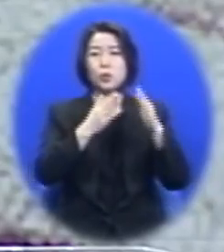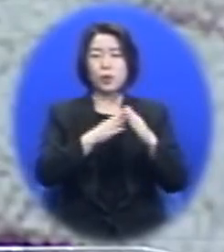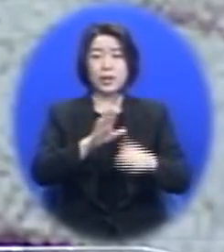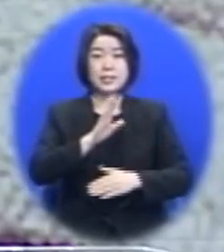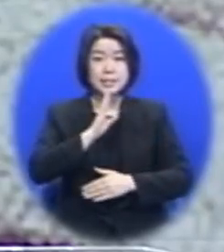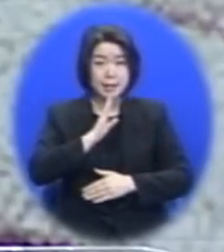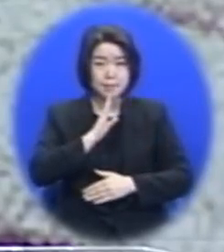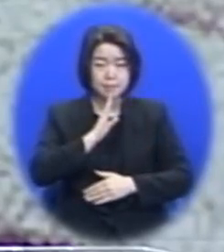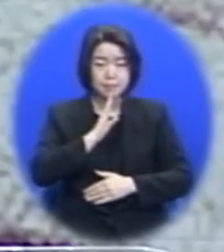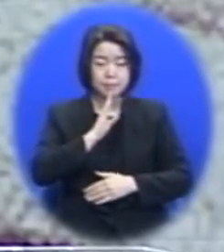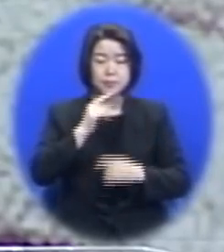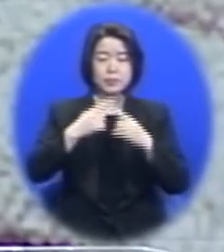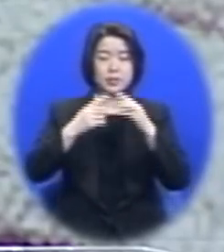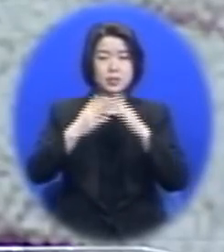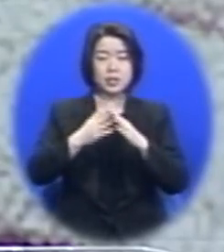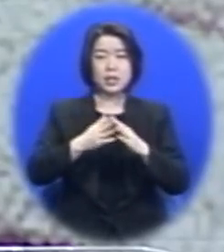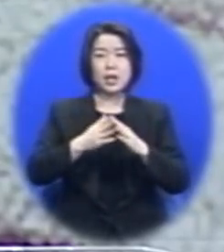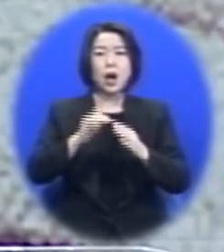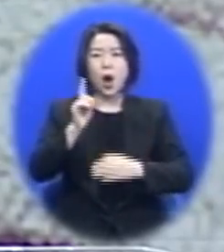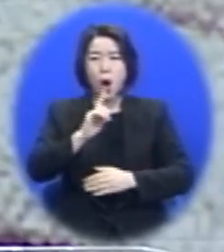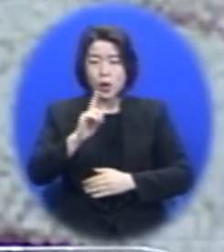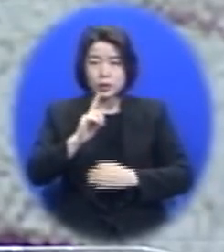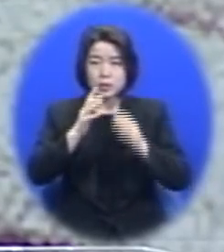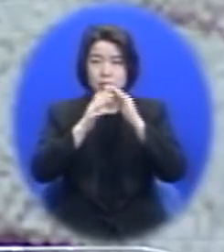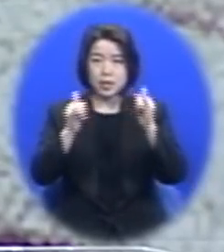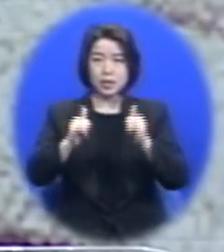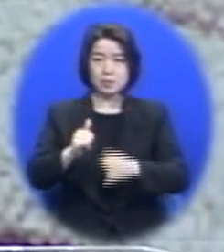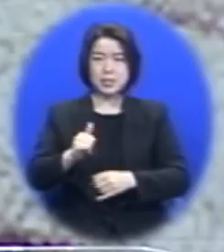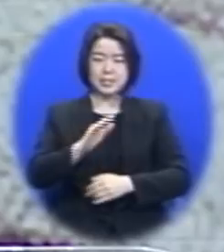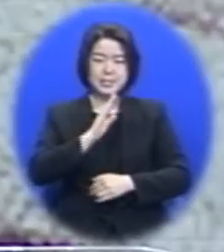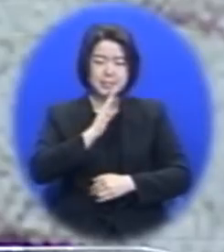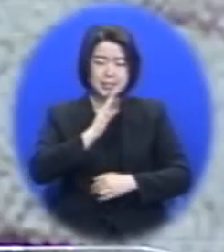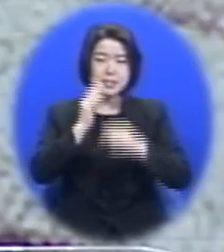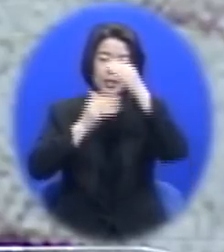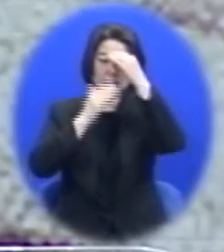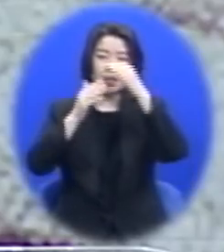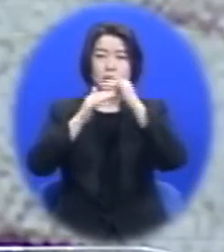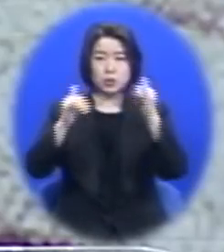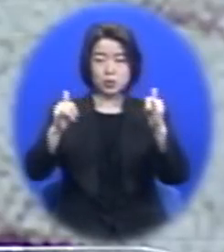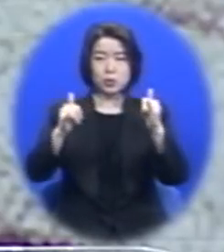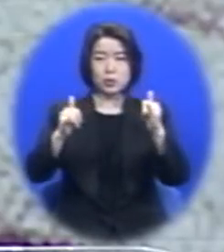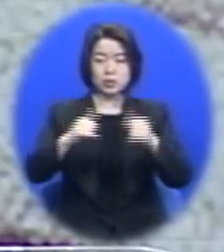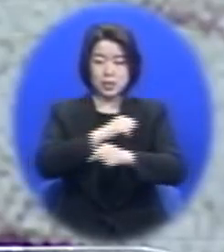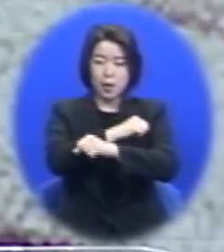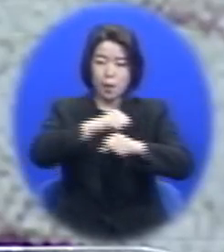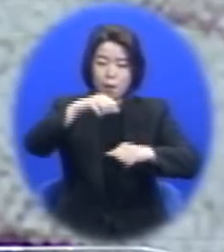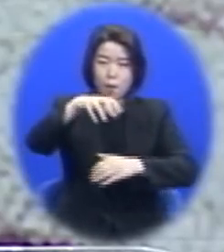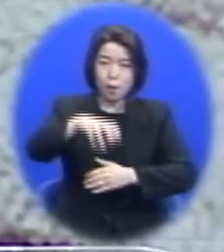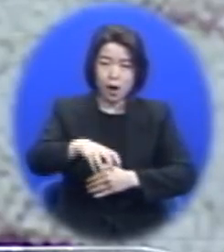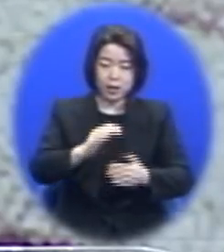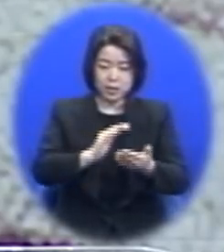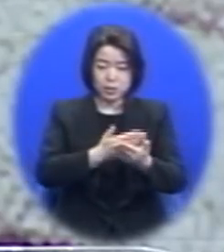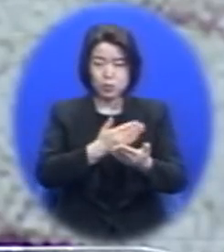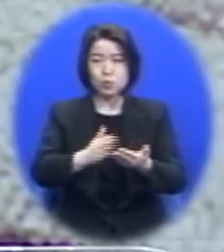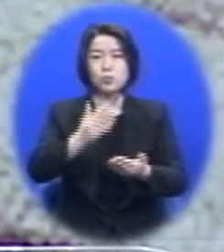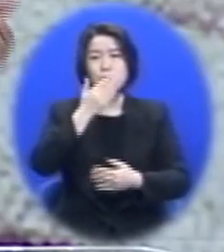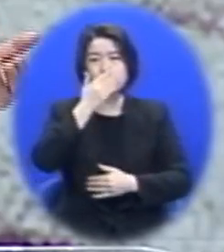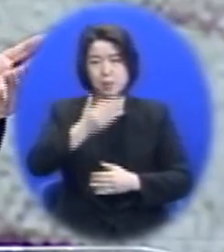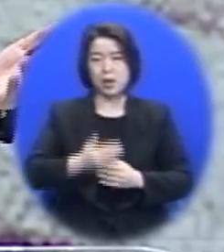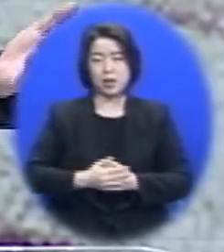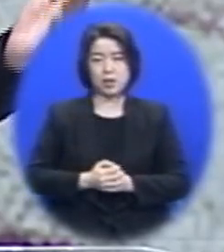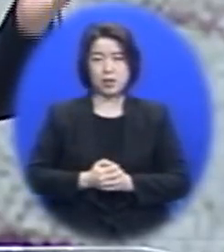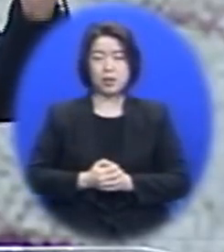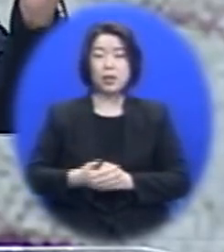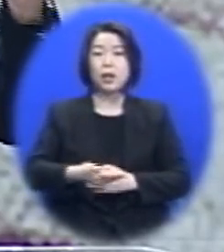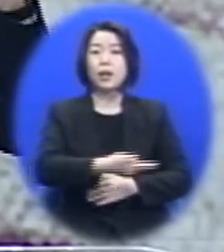있는지 어떤 송도가 진정한 성도 인지를 광야에서 구불하게 되기 때문에 그렇습니다 오늘 여러분들이